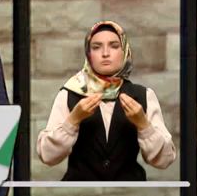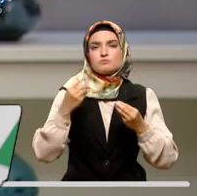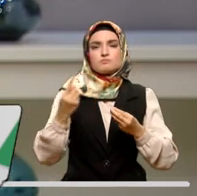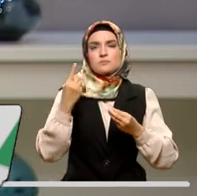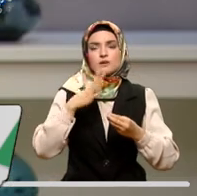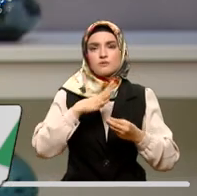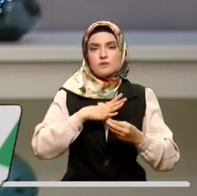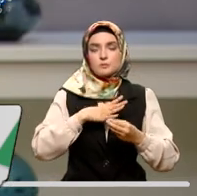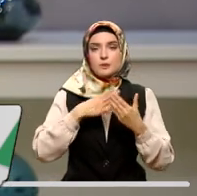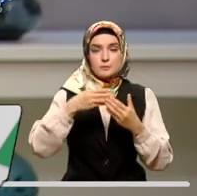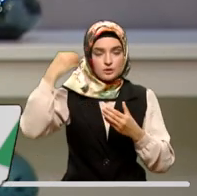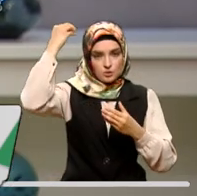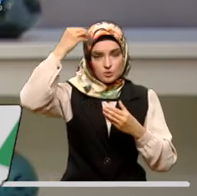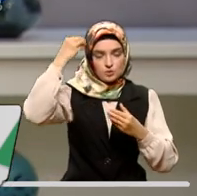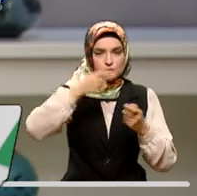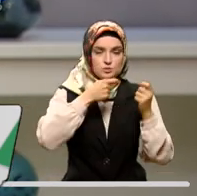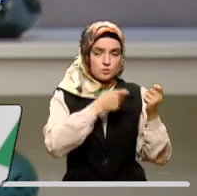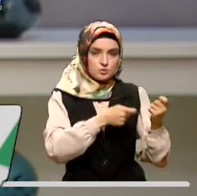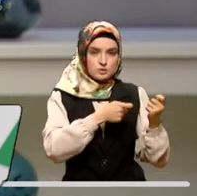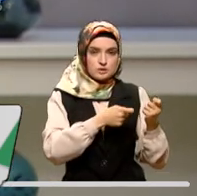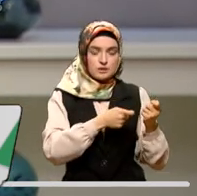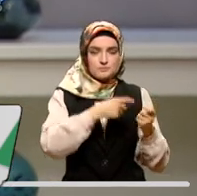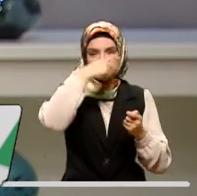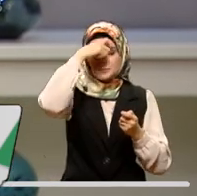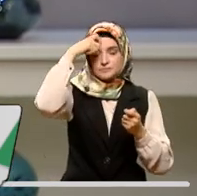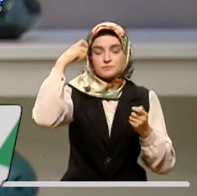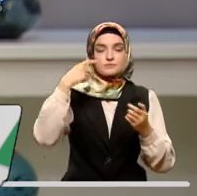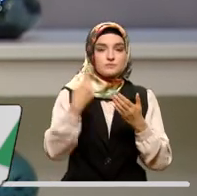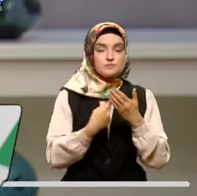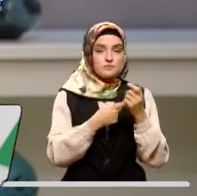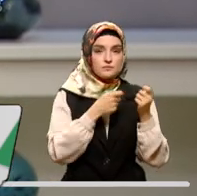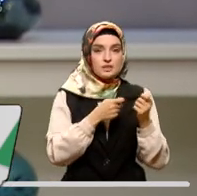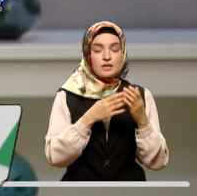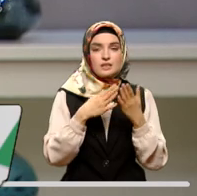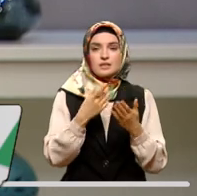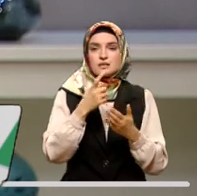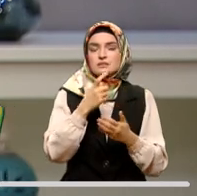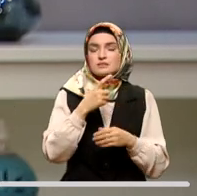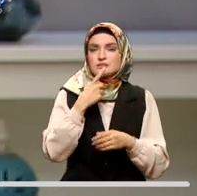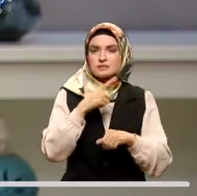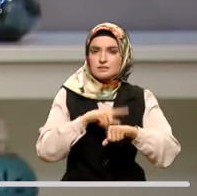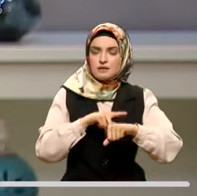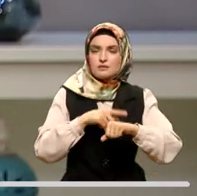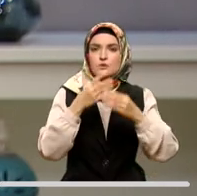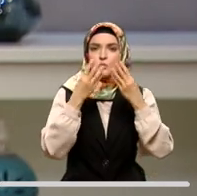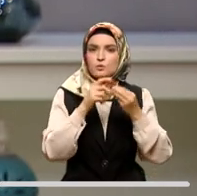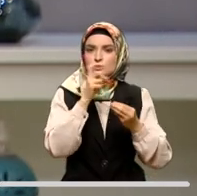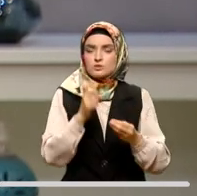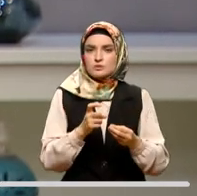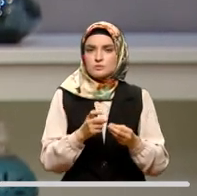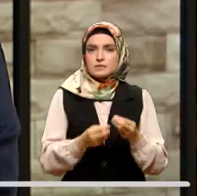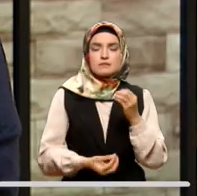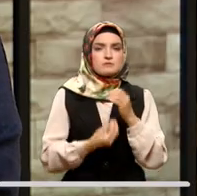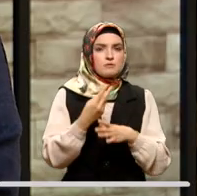Peki hocam kurslar daha ziyade Kur'an kursları, yaz Kur'an kursları daha ziyade kaç saat olacak? Sabah, öğlen şimdi gibi ayrılacak yaz mı? Yaz